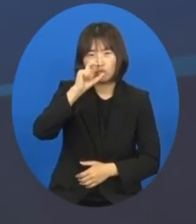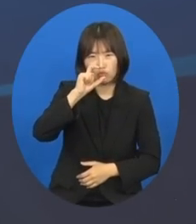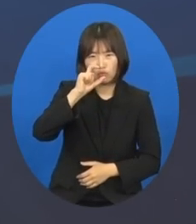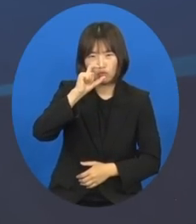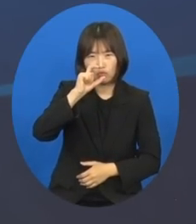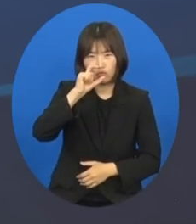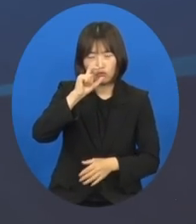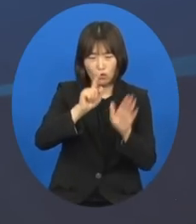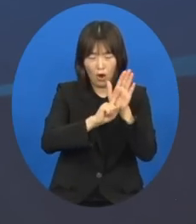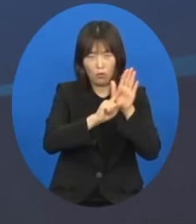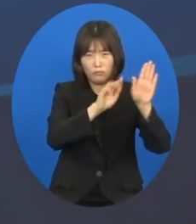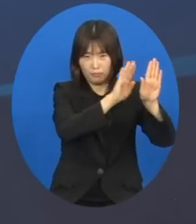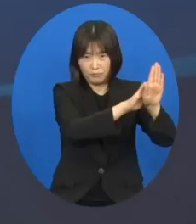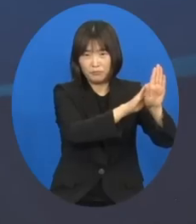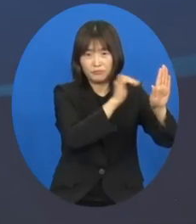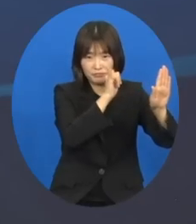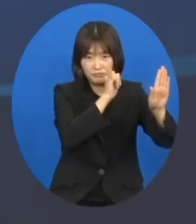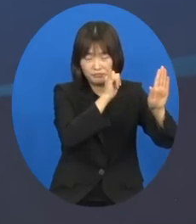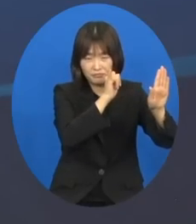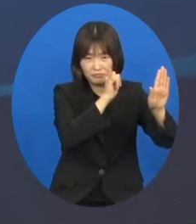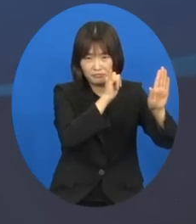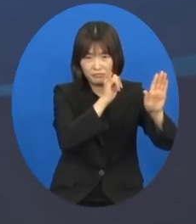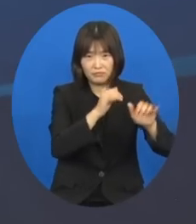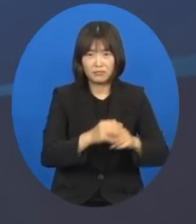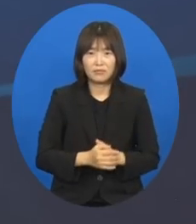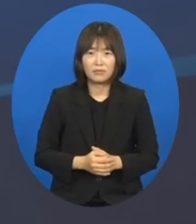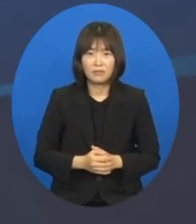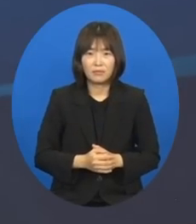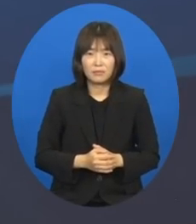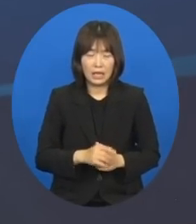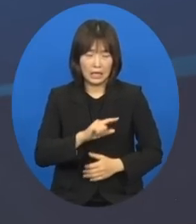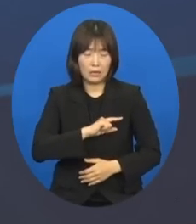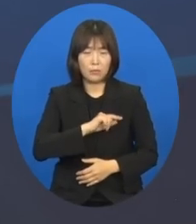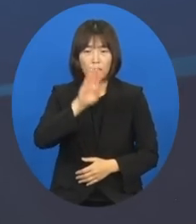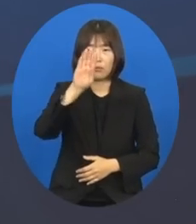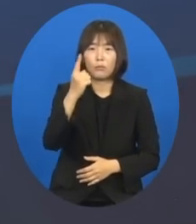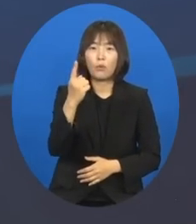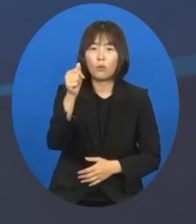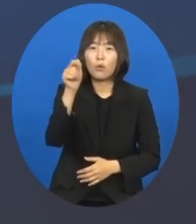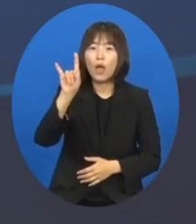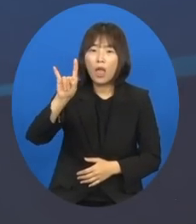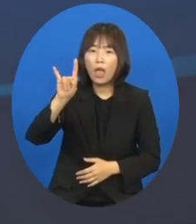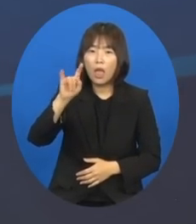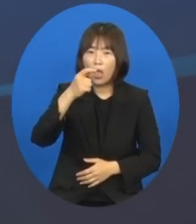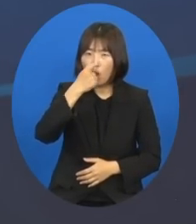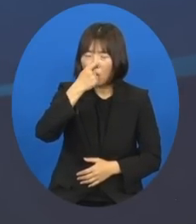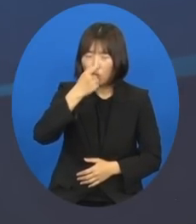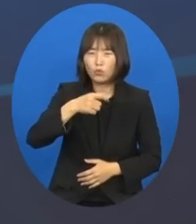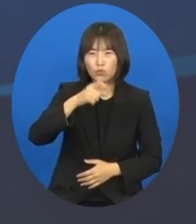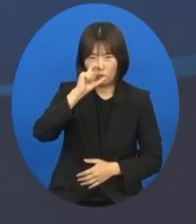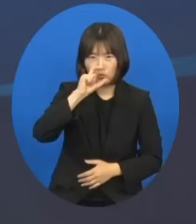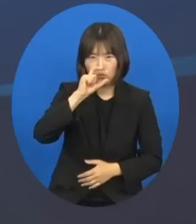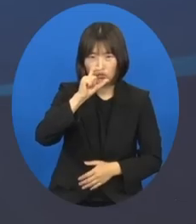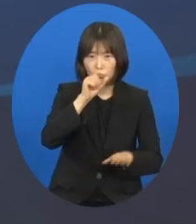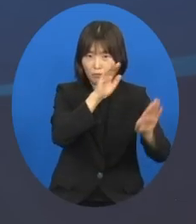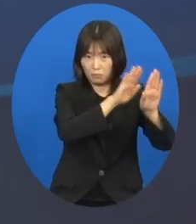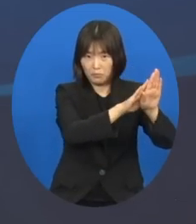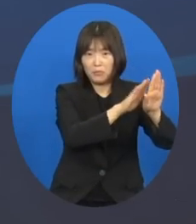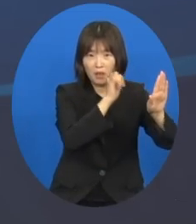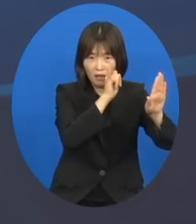소주가 보해소주 이렇게 돼 있더라고요 그리고 그 옆에 그